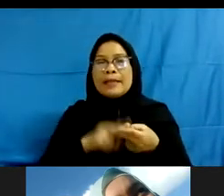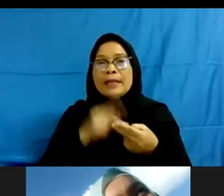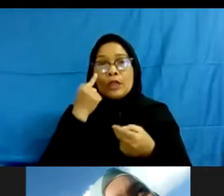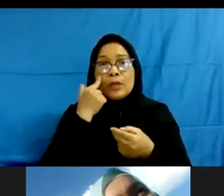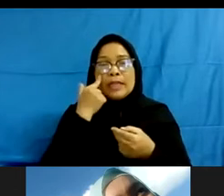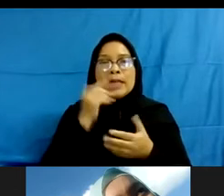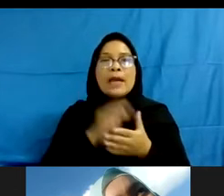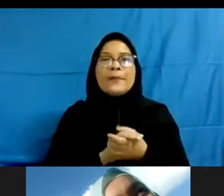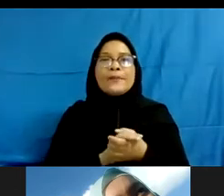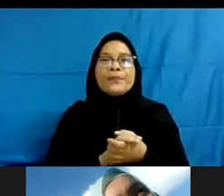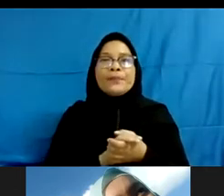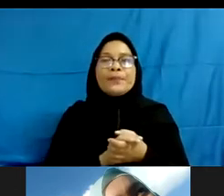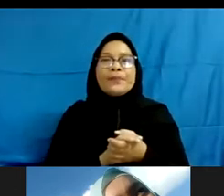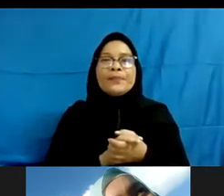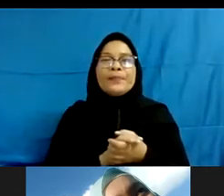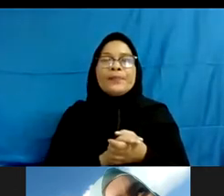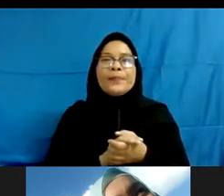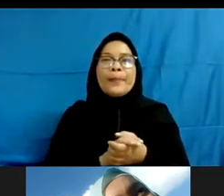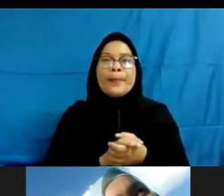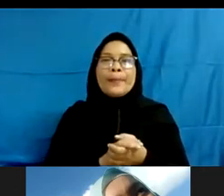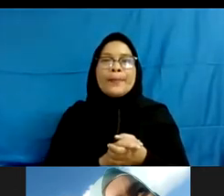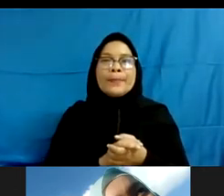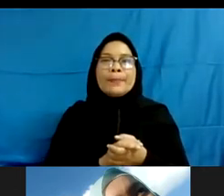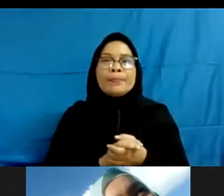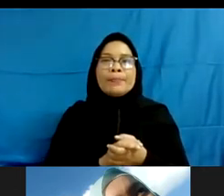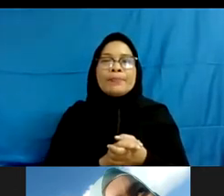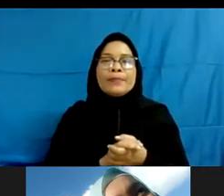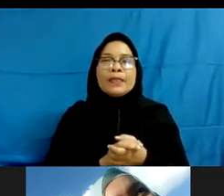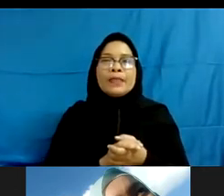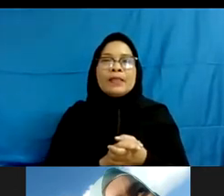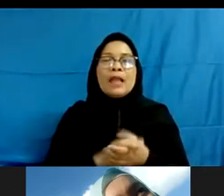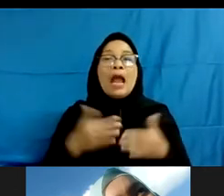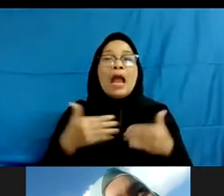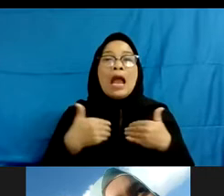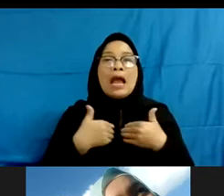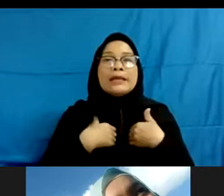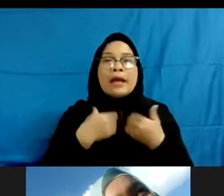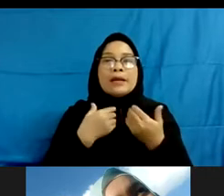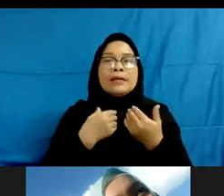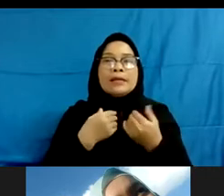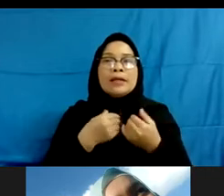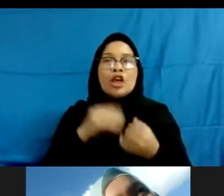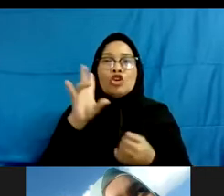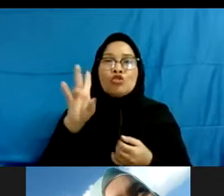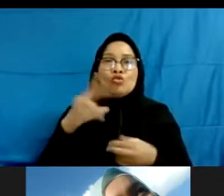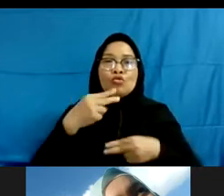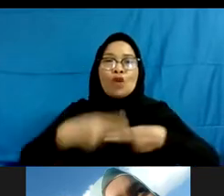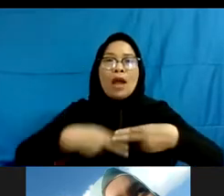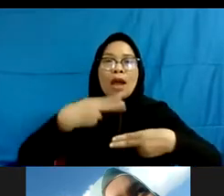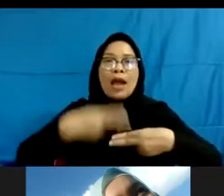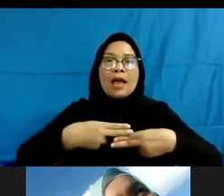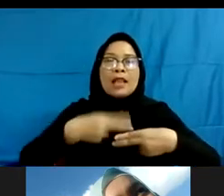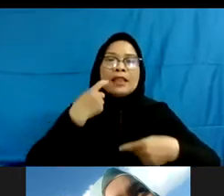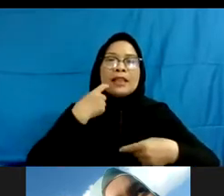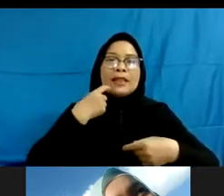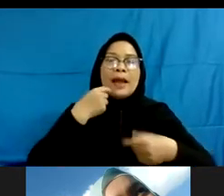istilah penyandang disabilitas sensorik netra. Saya di sini ada materi sih. Saya ada tujuh hal sebetulnya terkait